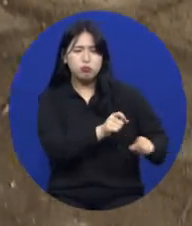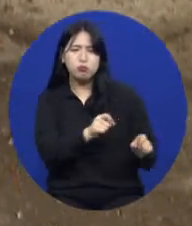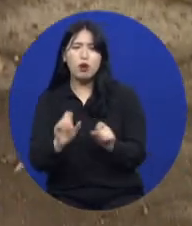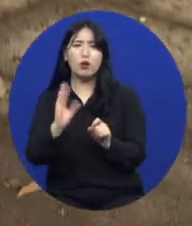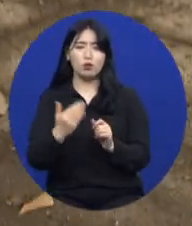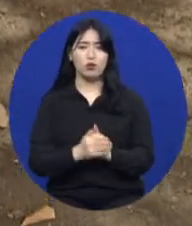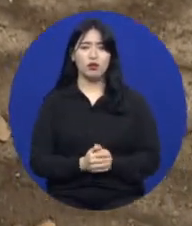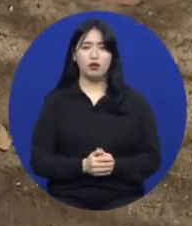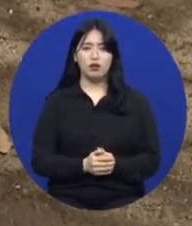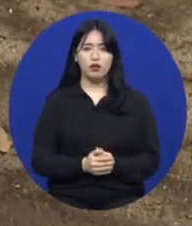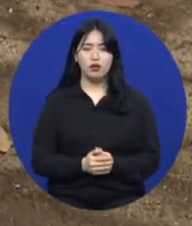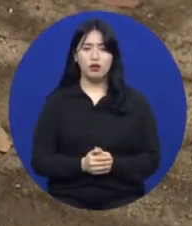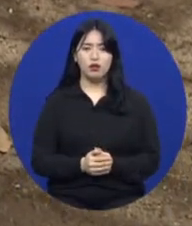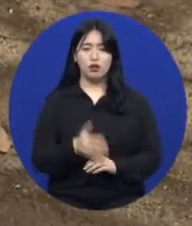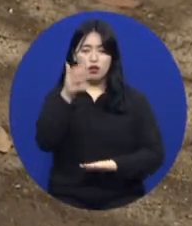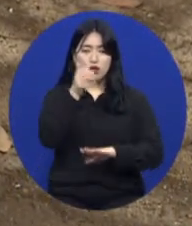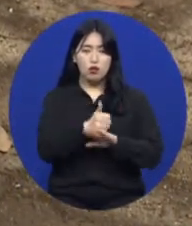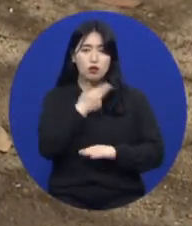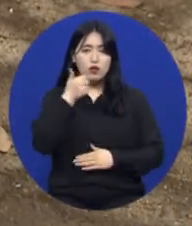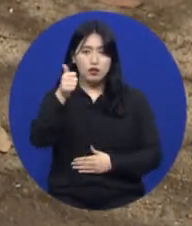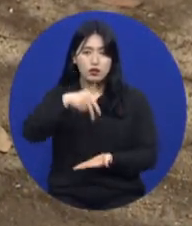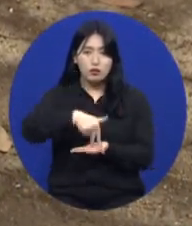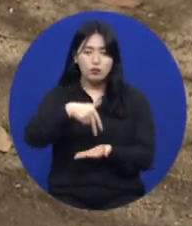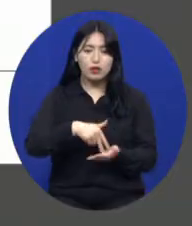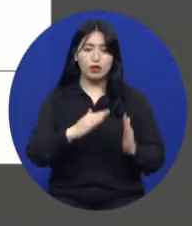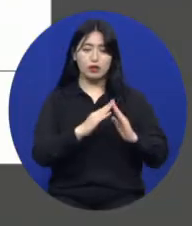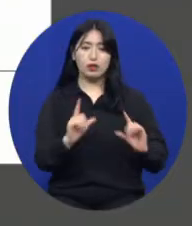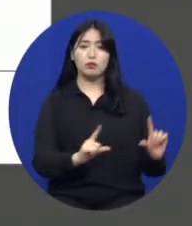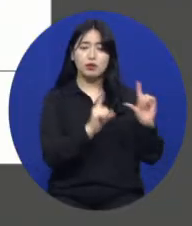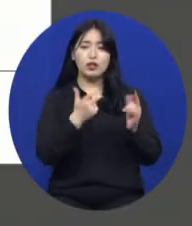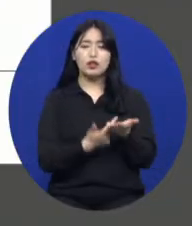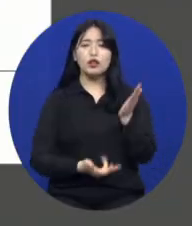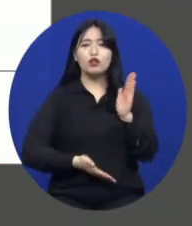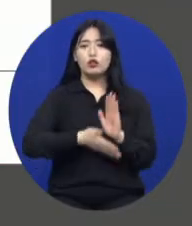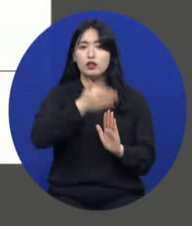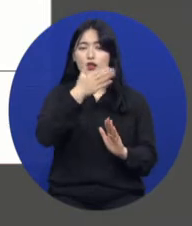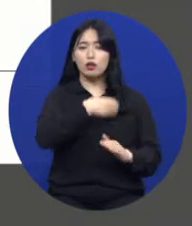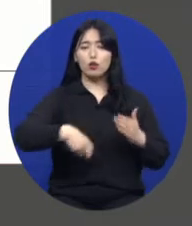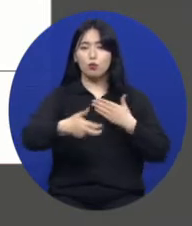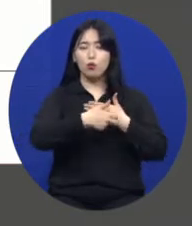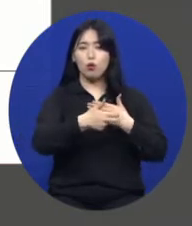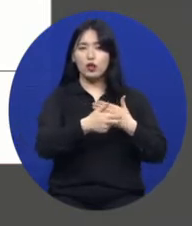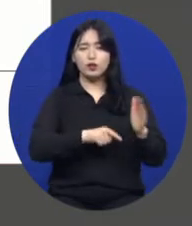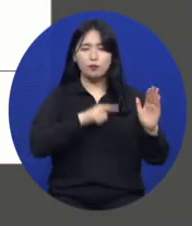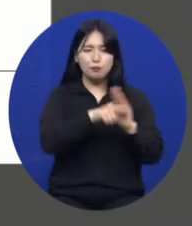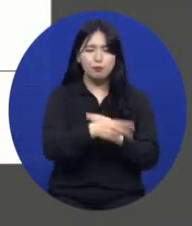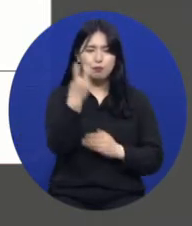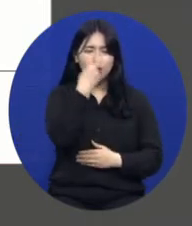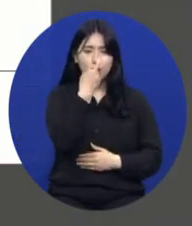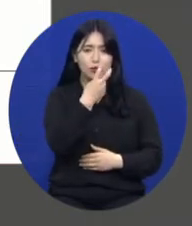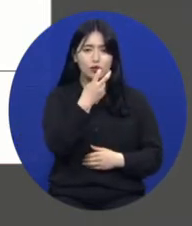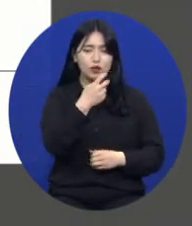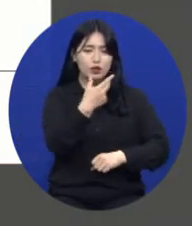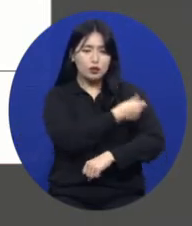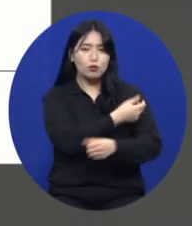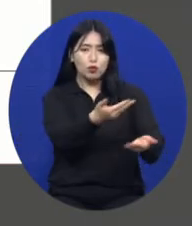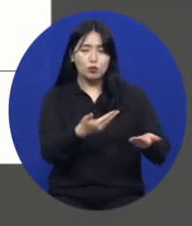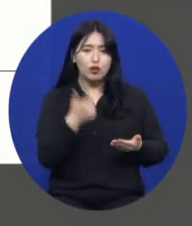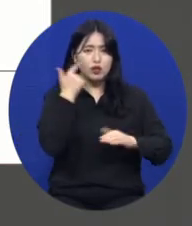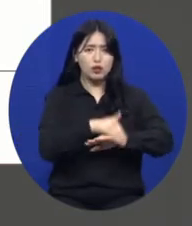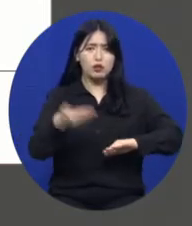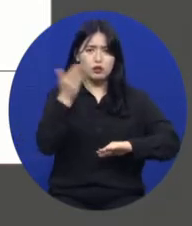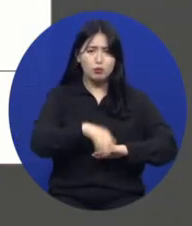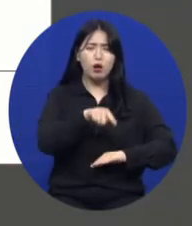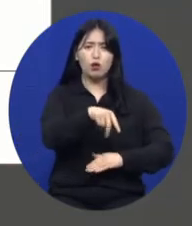것입니다. 결국 A씨는 거주지인 제주 보건소에서 접종하기로 했지만 여기서도